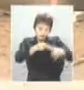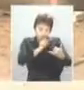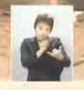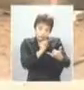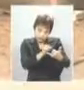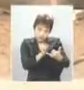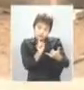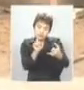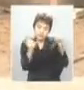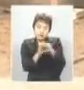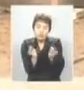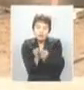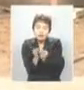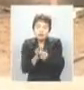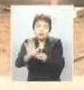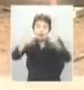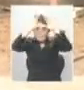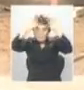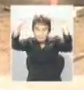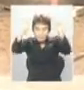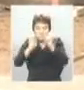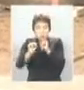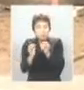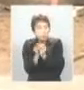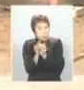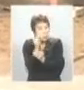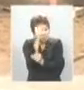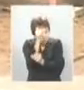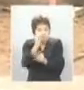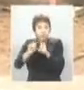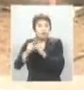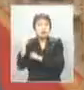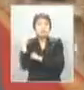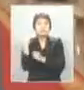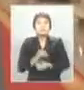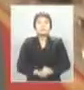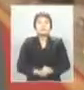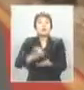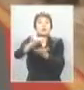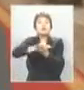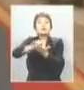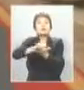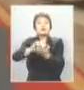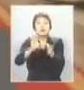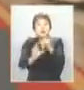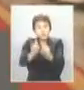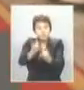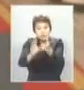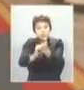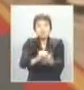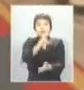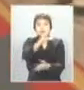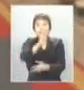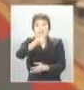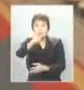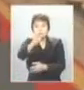ส่งผลให้คะแนนนิยมใตวโอบามาเพิ่มสูงขึ้นโลของ New York TimesCBS News พบวาคะแนน